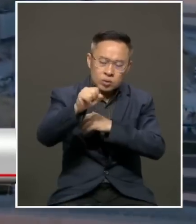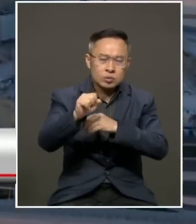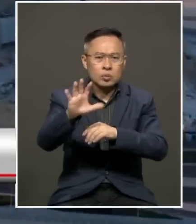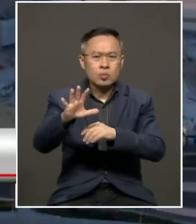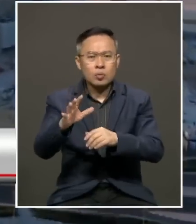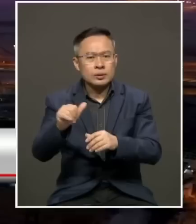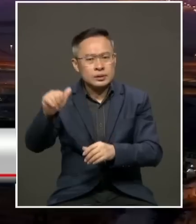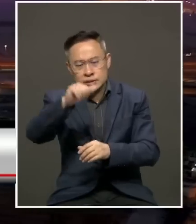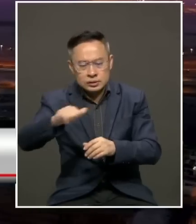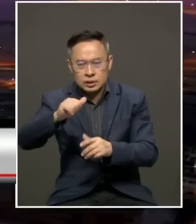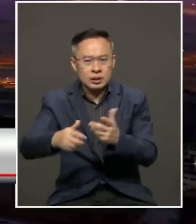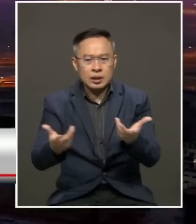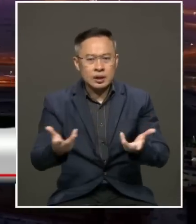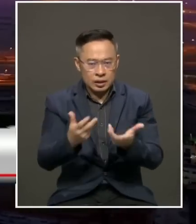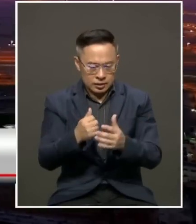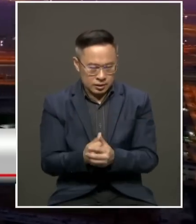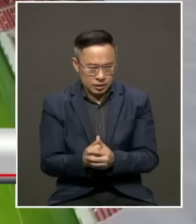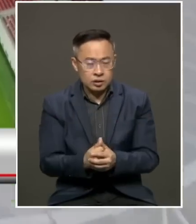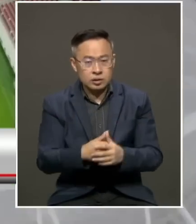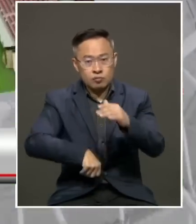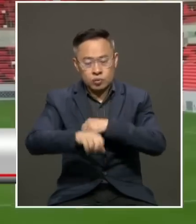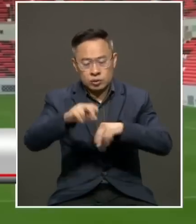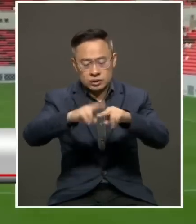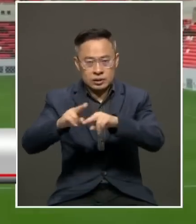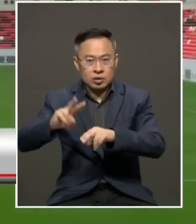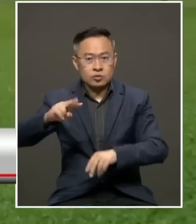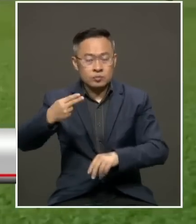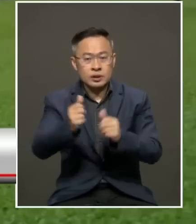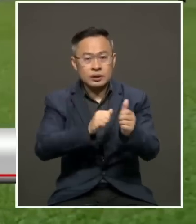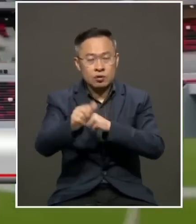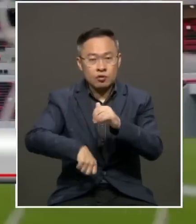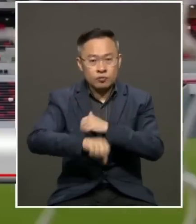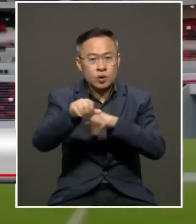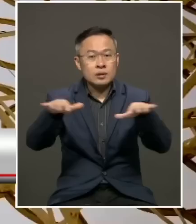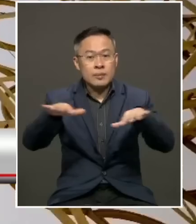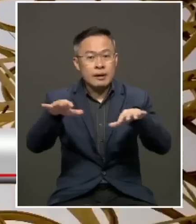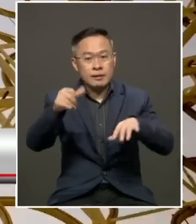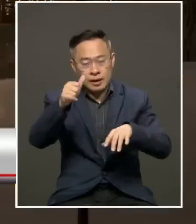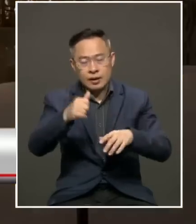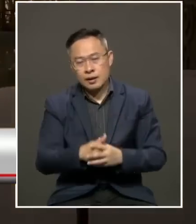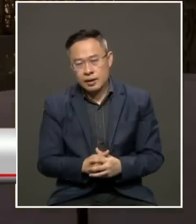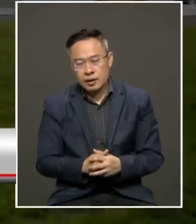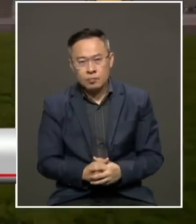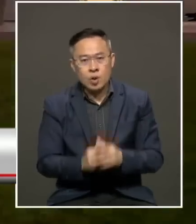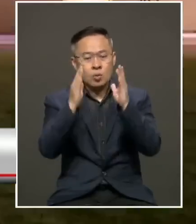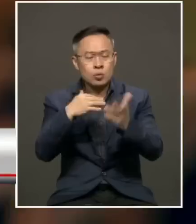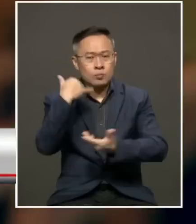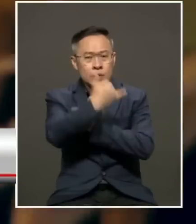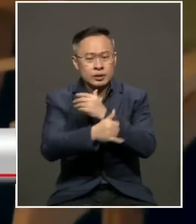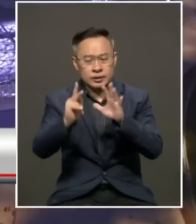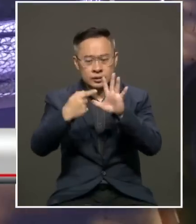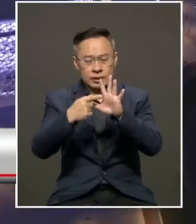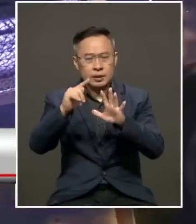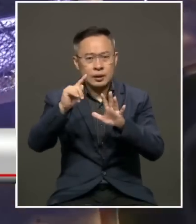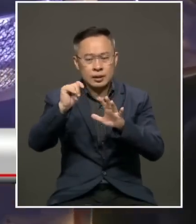เหล่านั้นไปทำอะไร 20,000ที่นั่งน่าจะเพียงพอแล้วสำหรับการแข่งขันรายการอื่นๆคนกาต้าเองก็ไม่ได้เยอะมากแต่